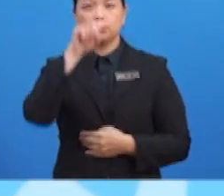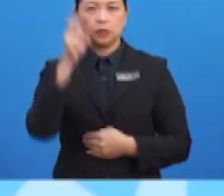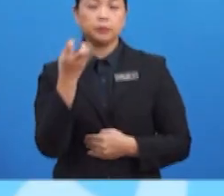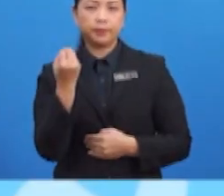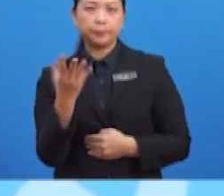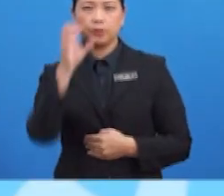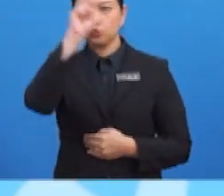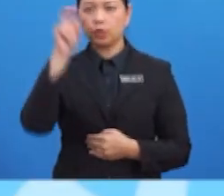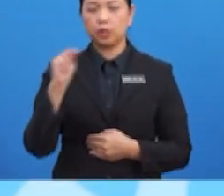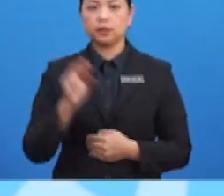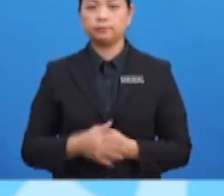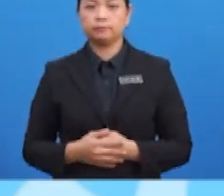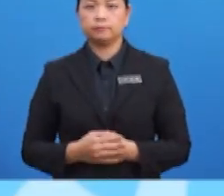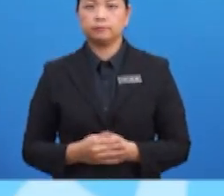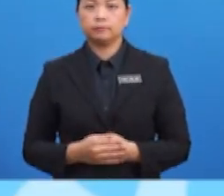tanya beberapa soalan.